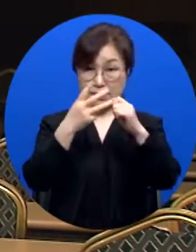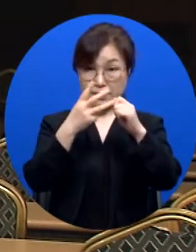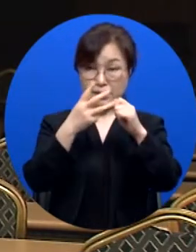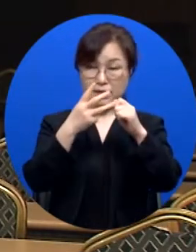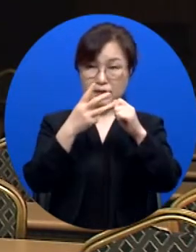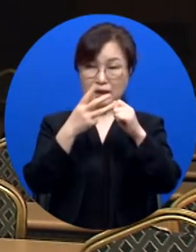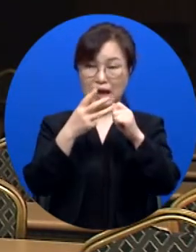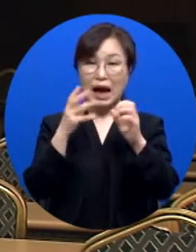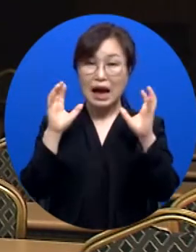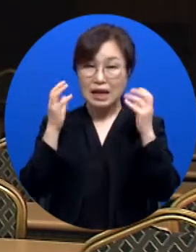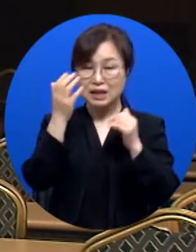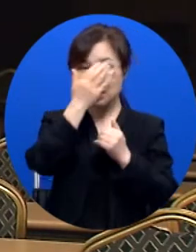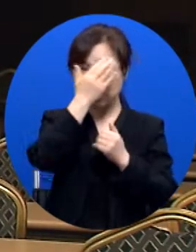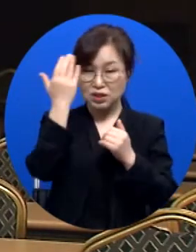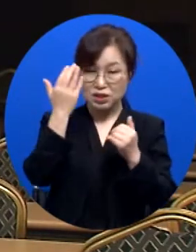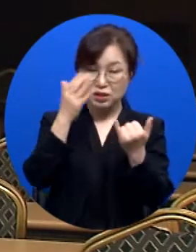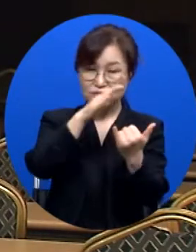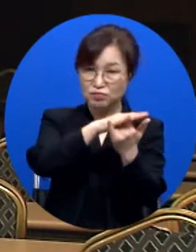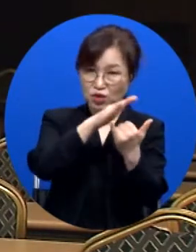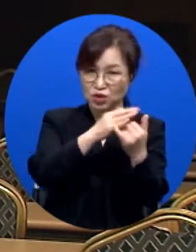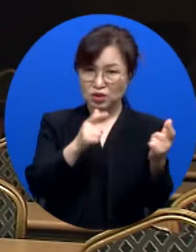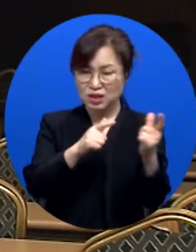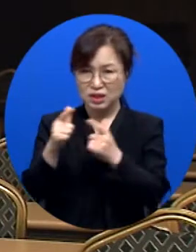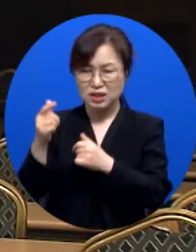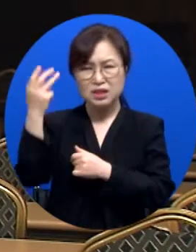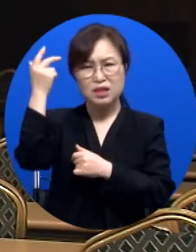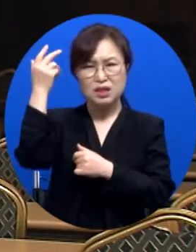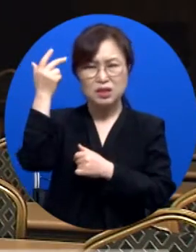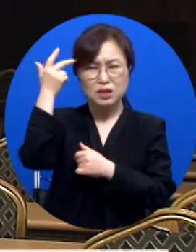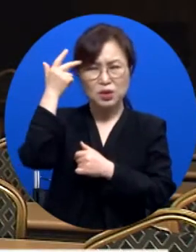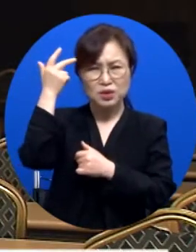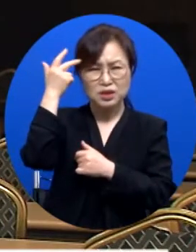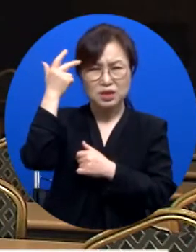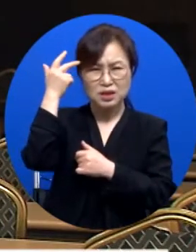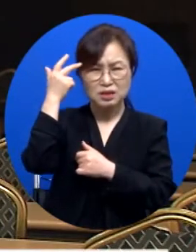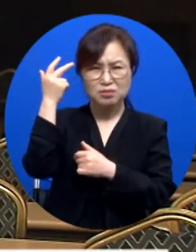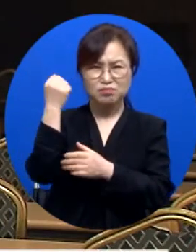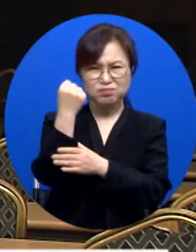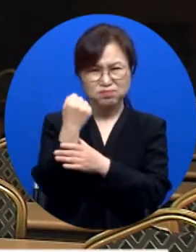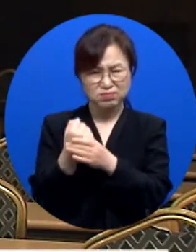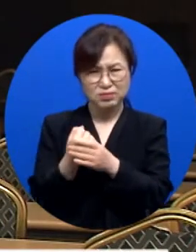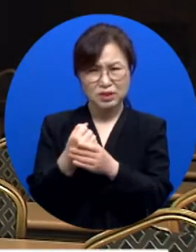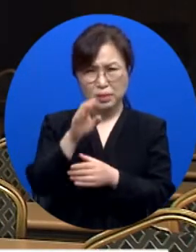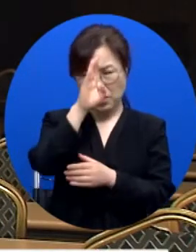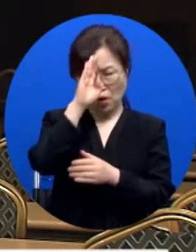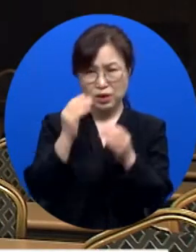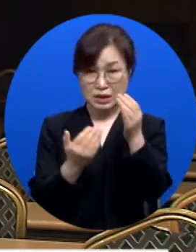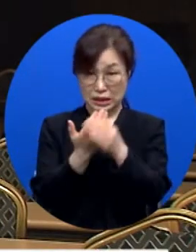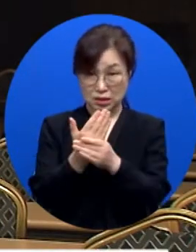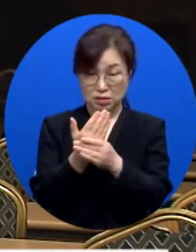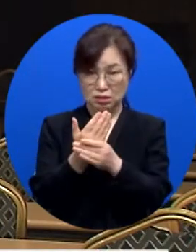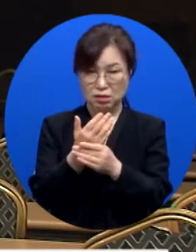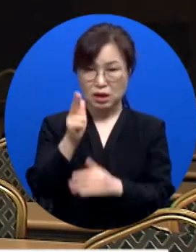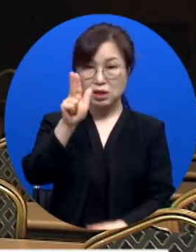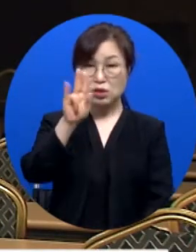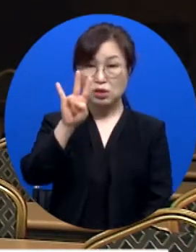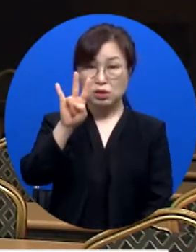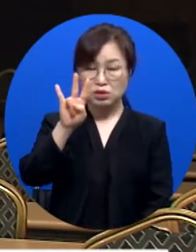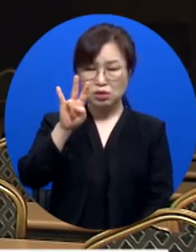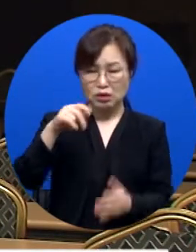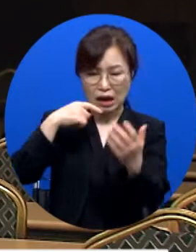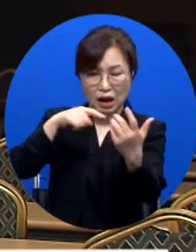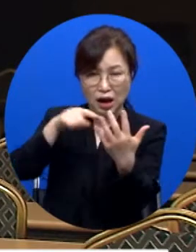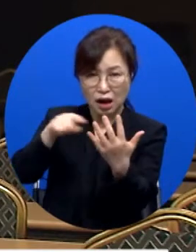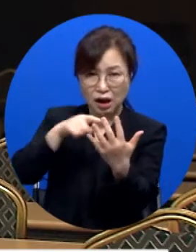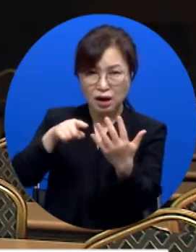아동과 청소년을 병들게 합니다 왜 냠 동숭 의 선전한 코드를 가리켜